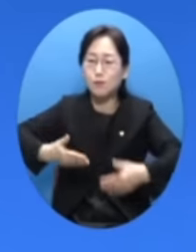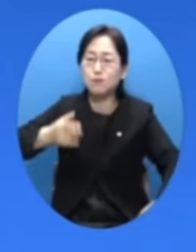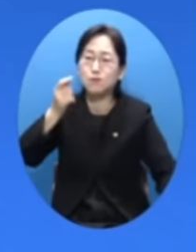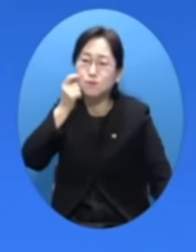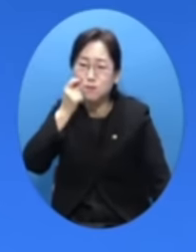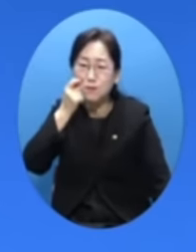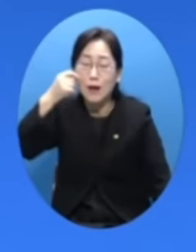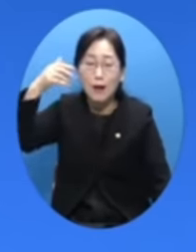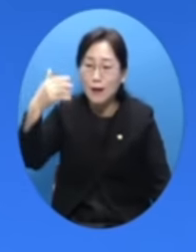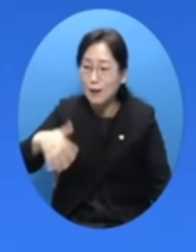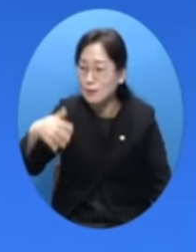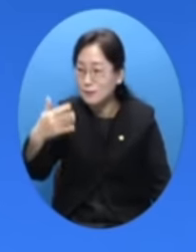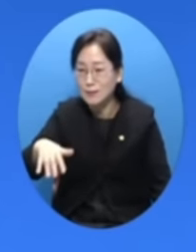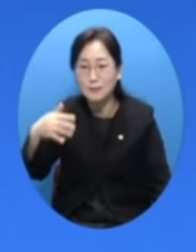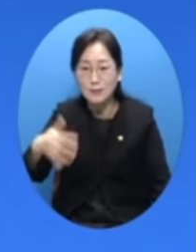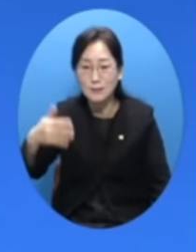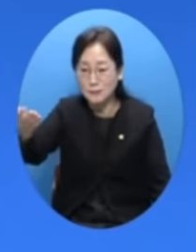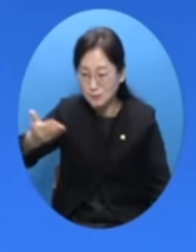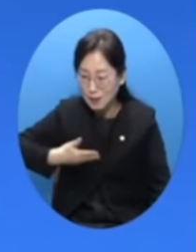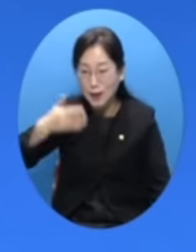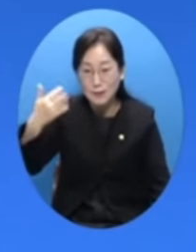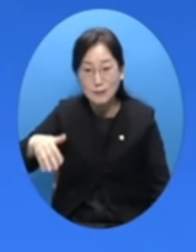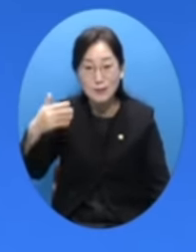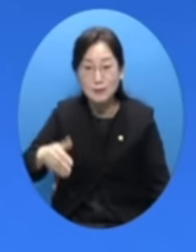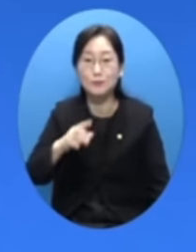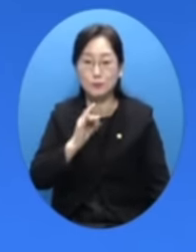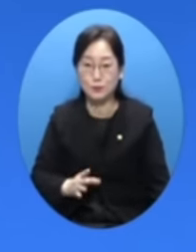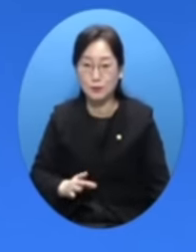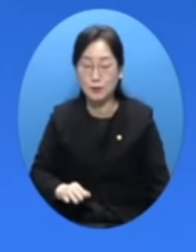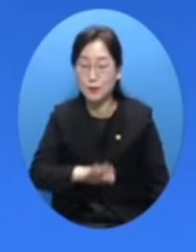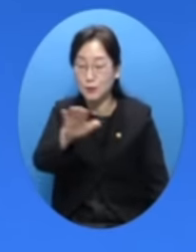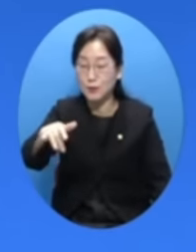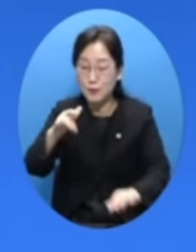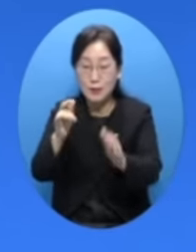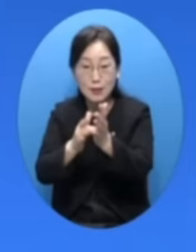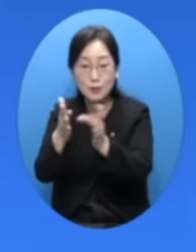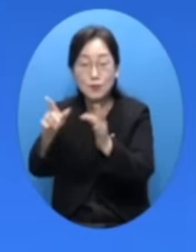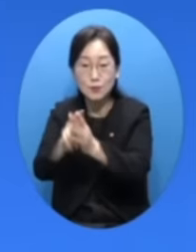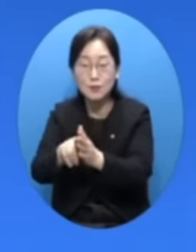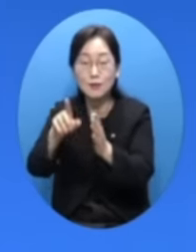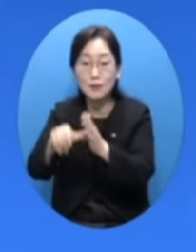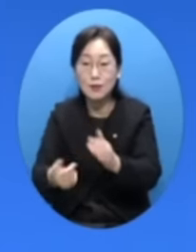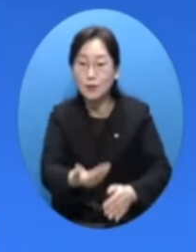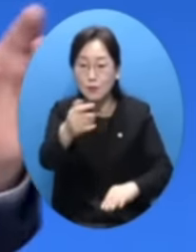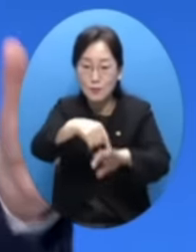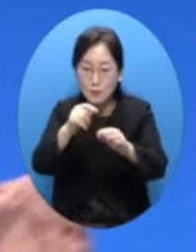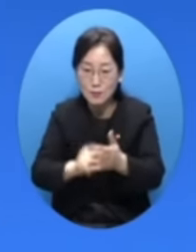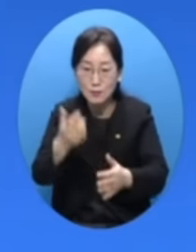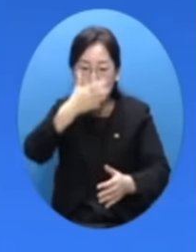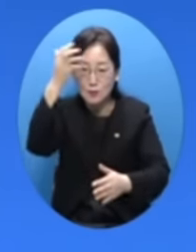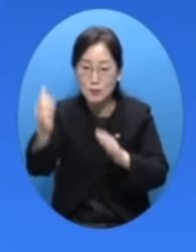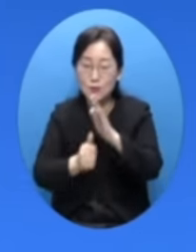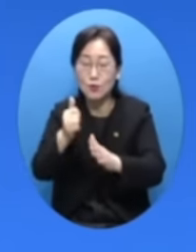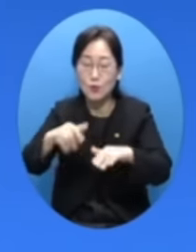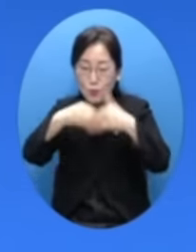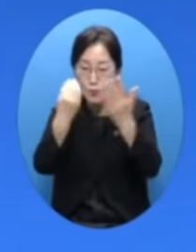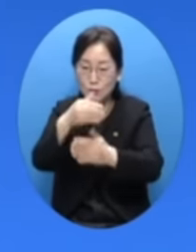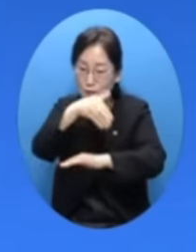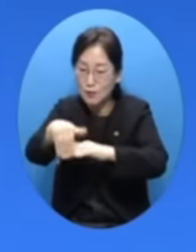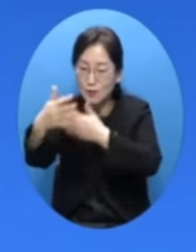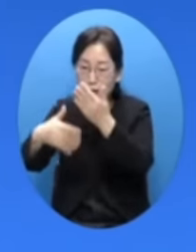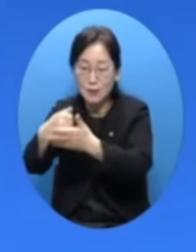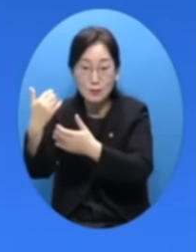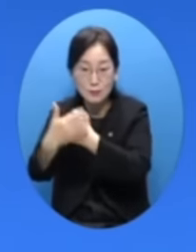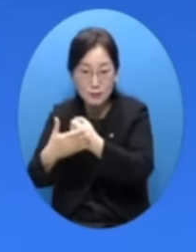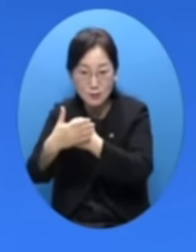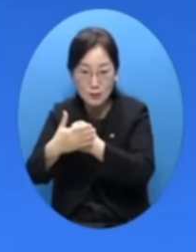아직 그 축복이 내게 이루어지지 않은 것뿐이지 이미 예수를 믿을 때 여러분의 마음의 꿈과 소원과 모든 계획이 하나님의 가운데